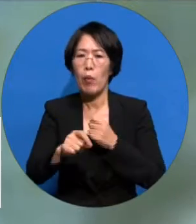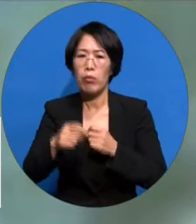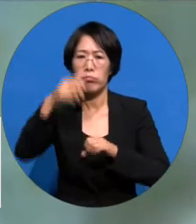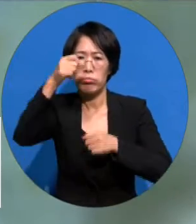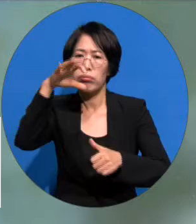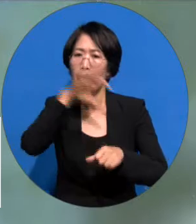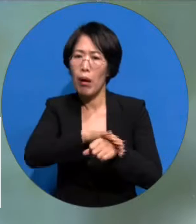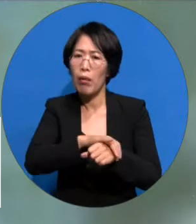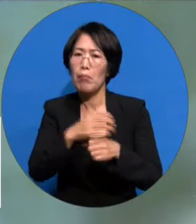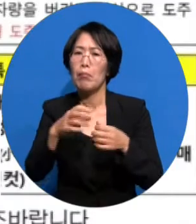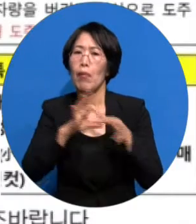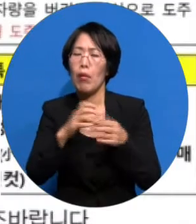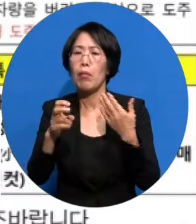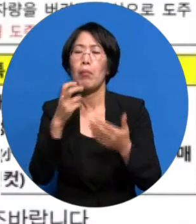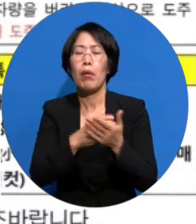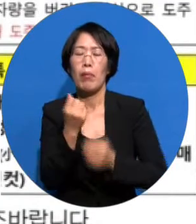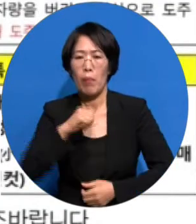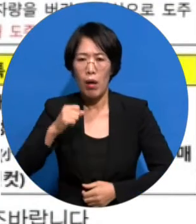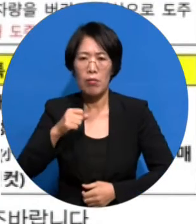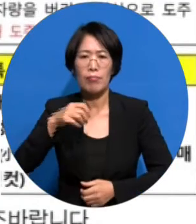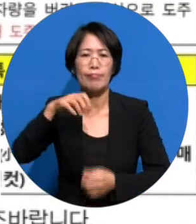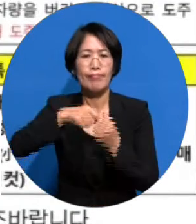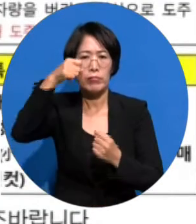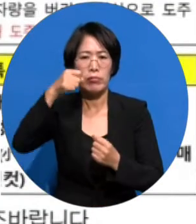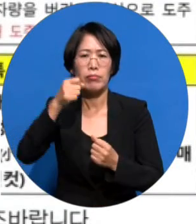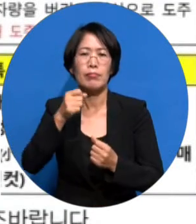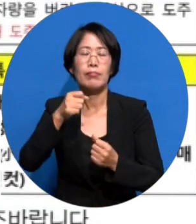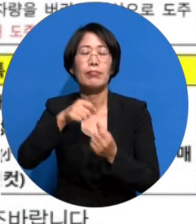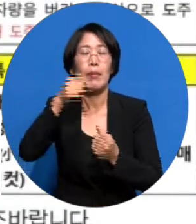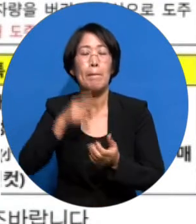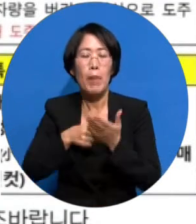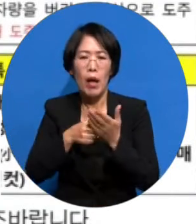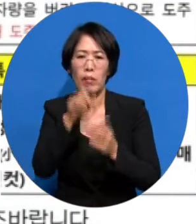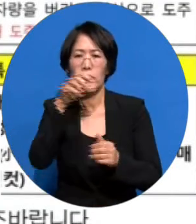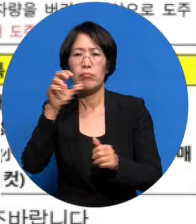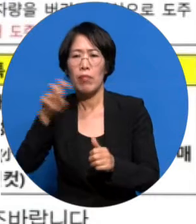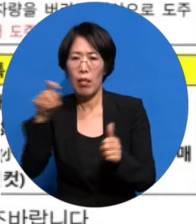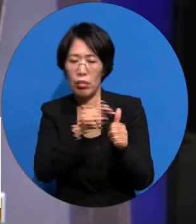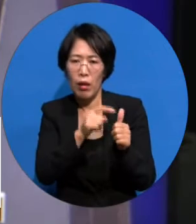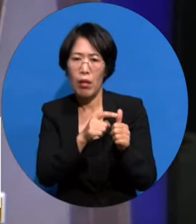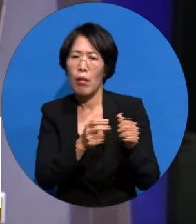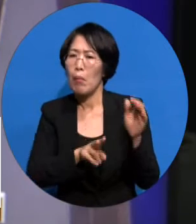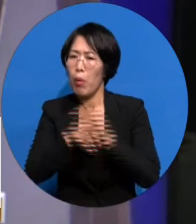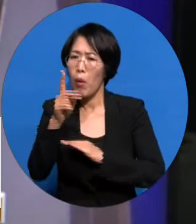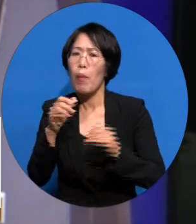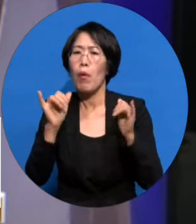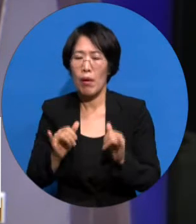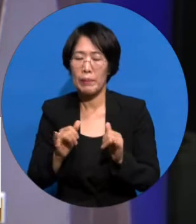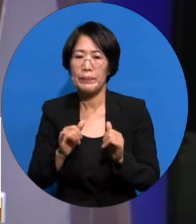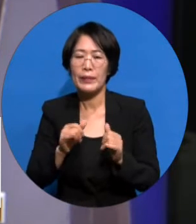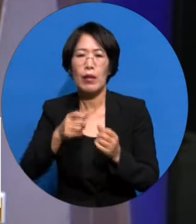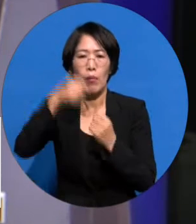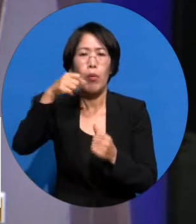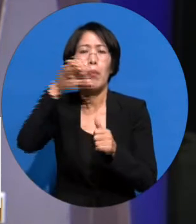부착 등에 관한 법률 위반 혐의 등으로 구속영장이 청구된 마 씨에 대해 도주 우려가 있다며 오네 구속영장을 발부 했습니다